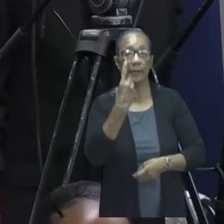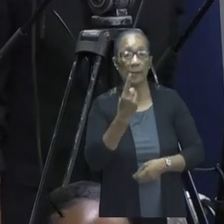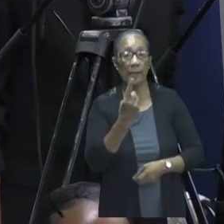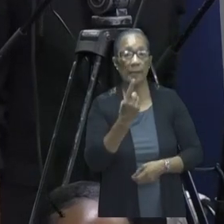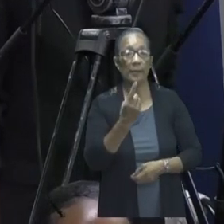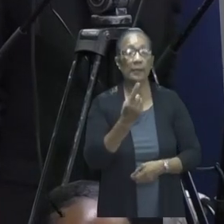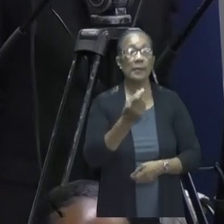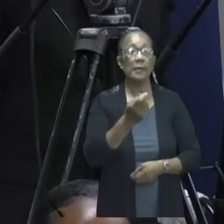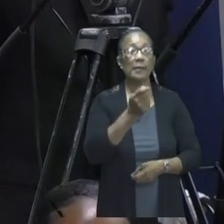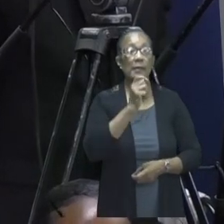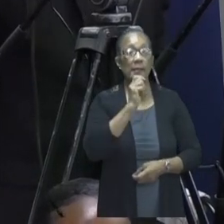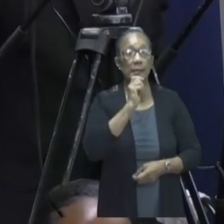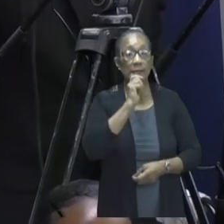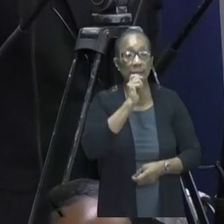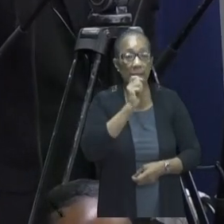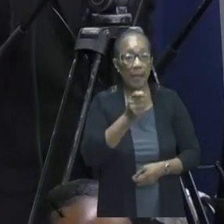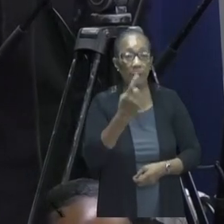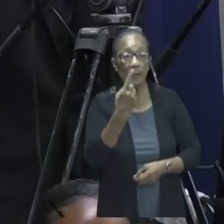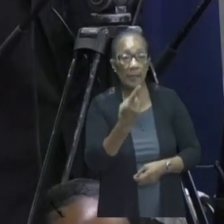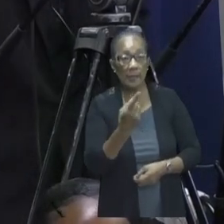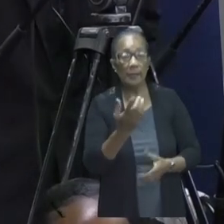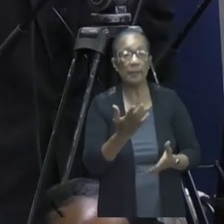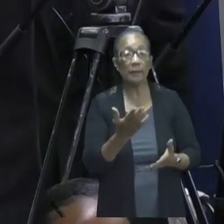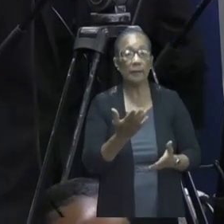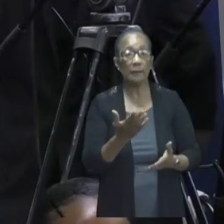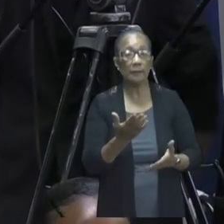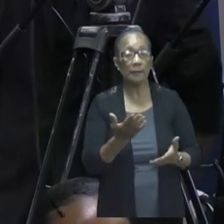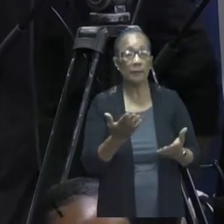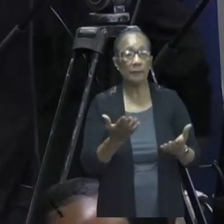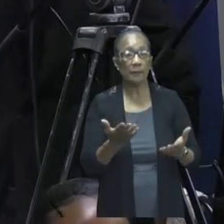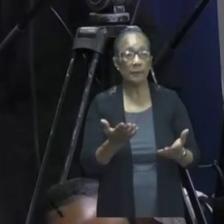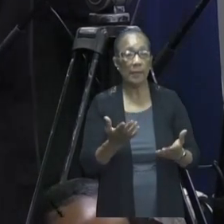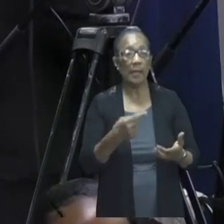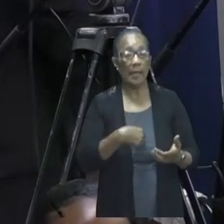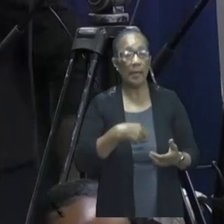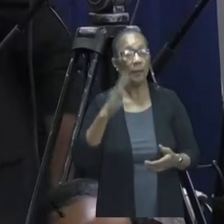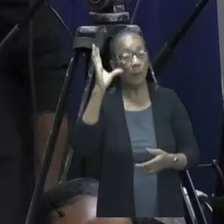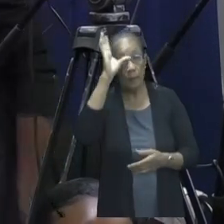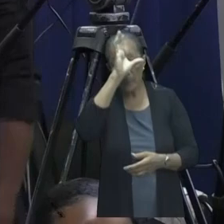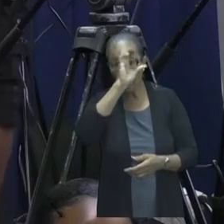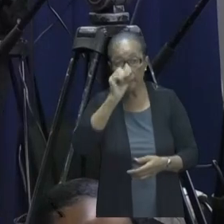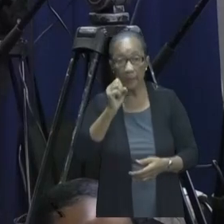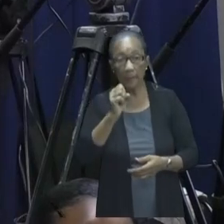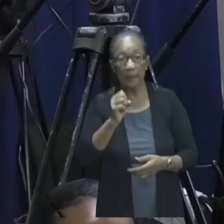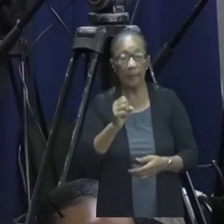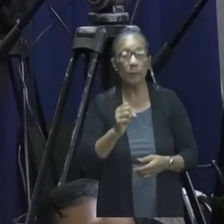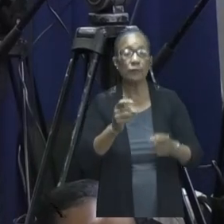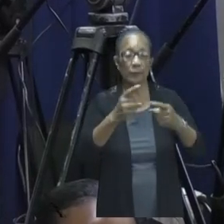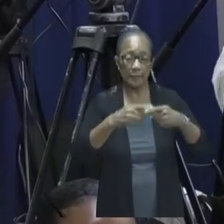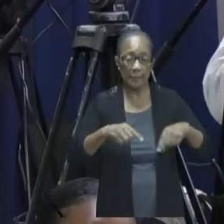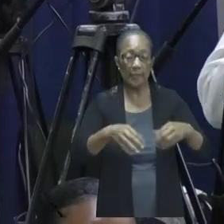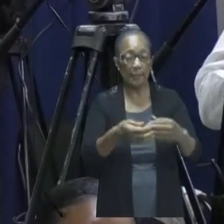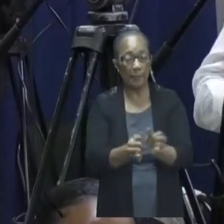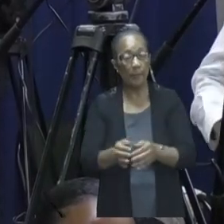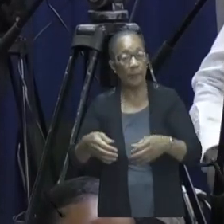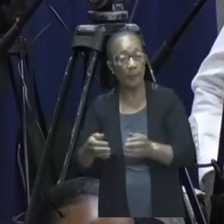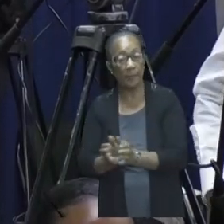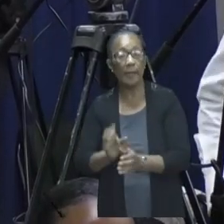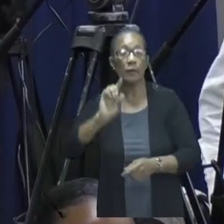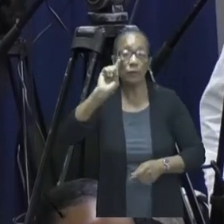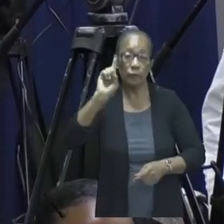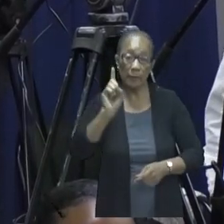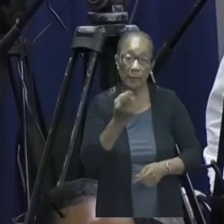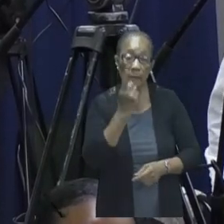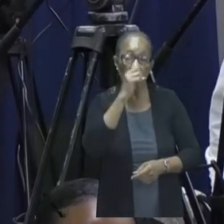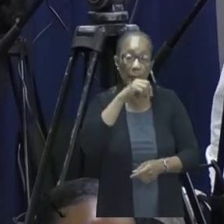gezicht en we begrepen coalitie regeringen verschillende partijen vooral als we zien